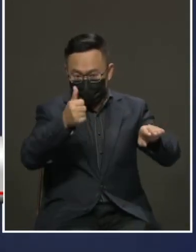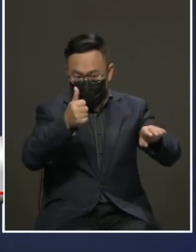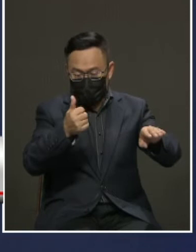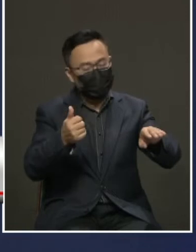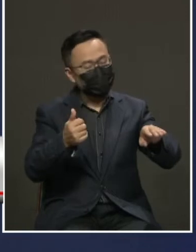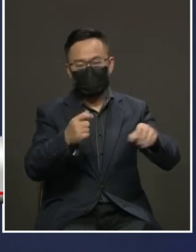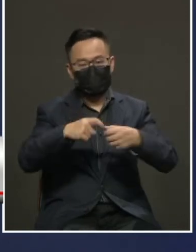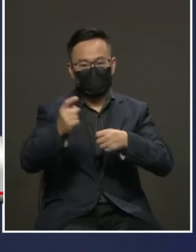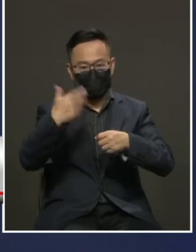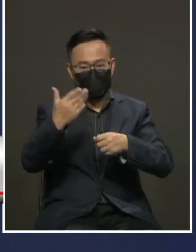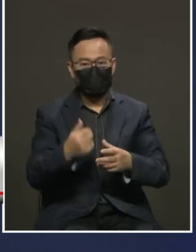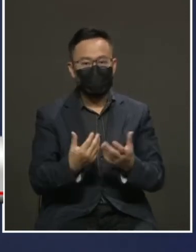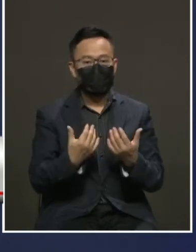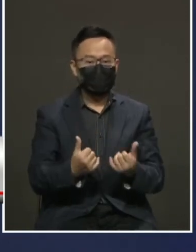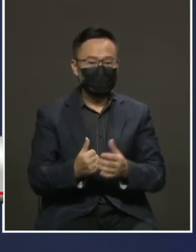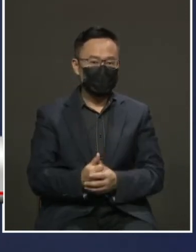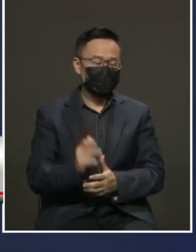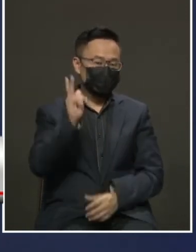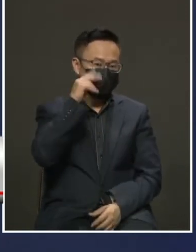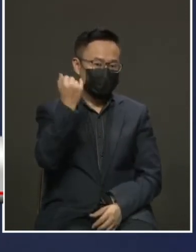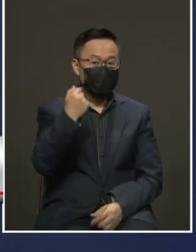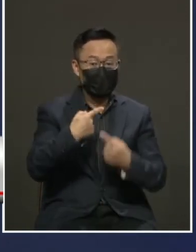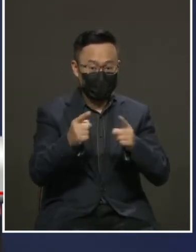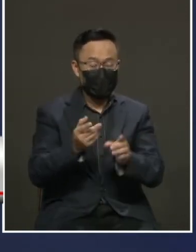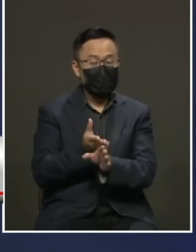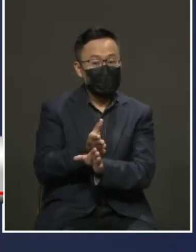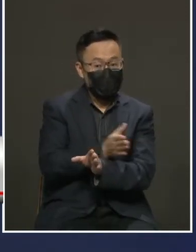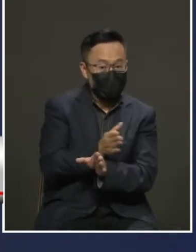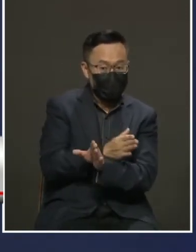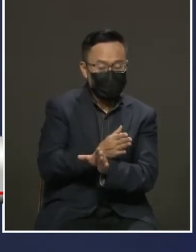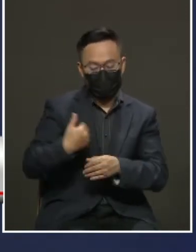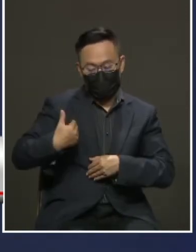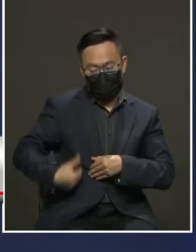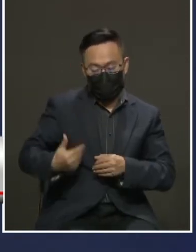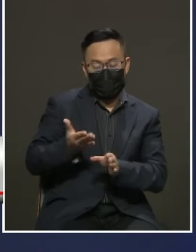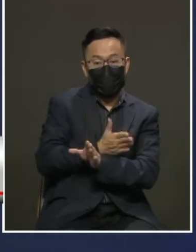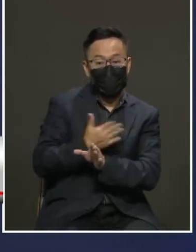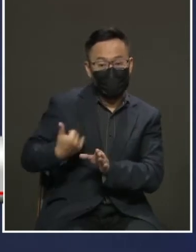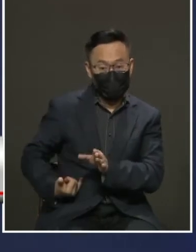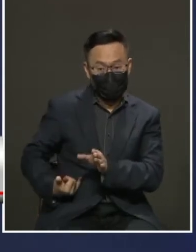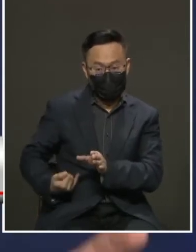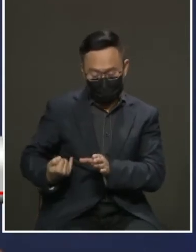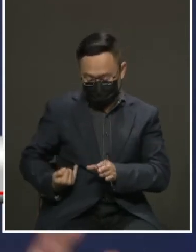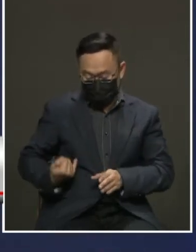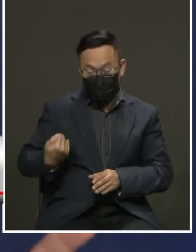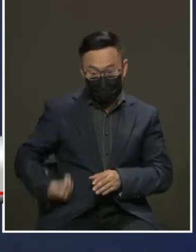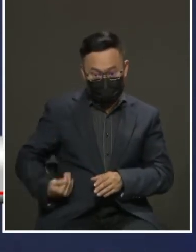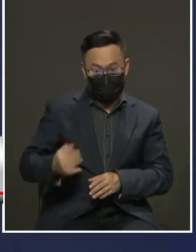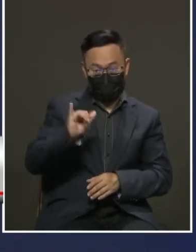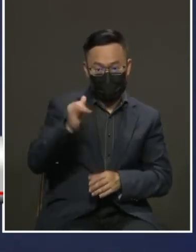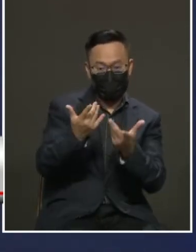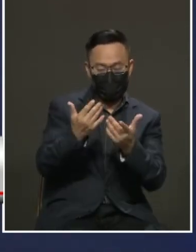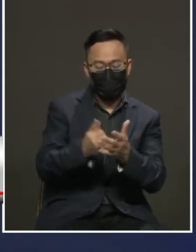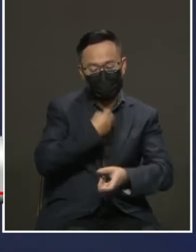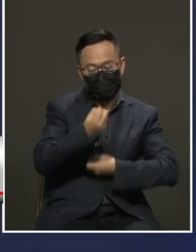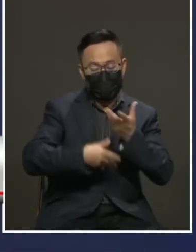แต่ทางอัลบอนค่ะเจอข่าวร้ายก็จริงเขามีให้สัมภาษณ์แบบติดตลกนะคุณน ะ ตัวเขาบอกว่ายังมีกำลังใจที่ดีแล้วก็มุ่งมั่น